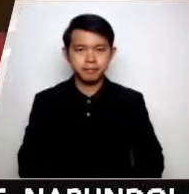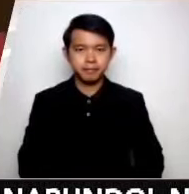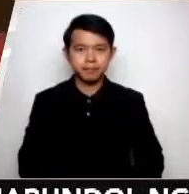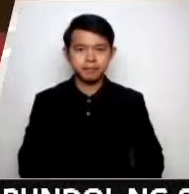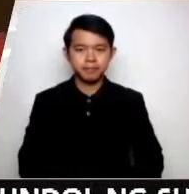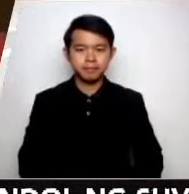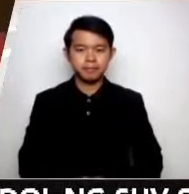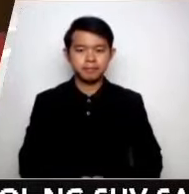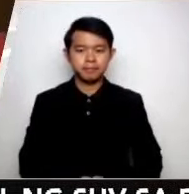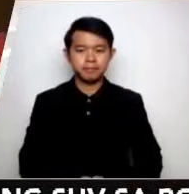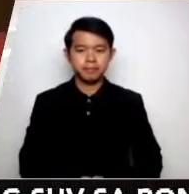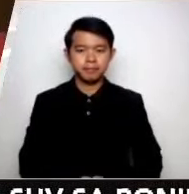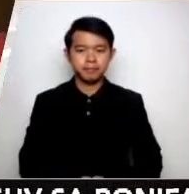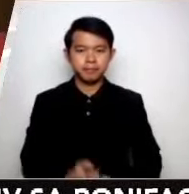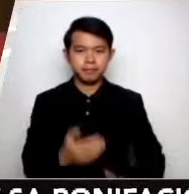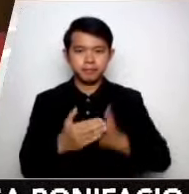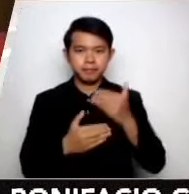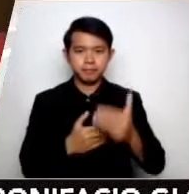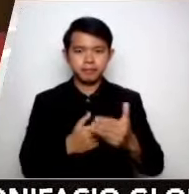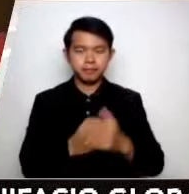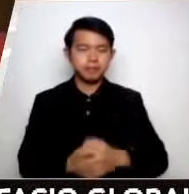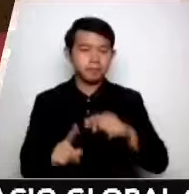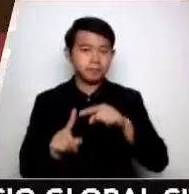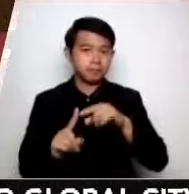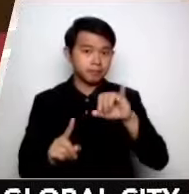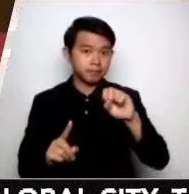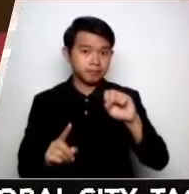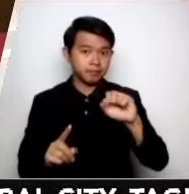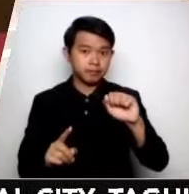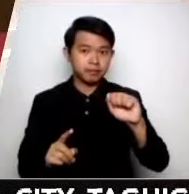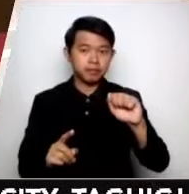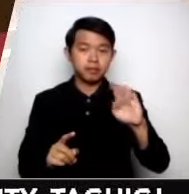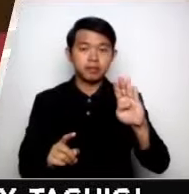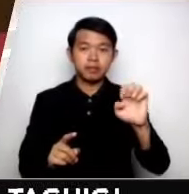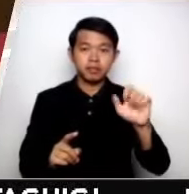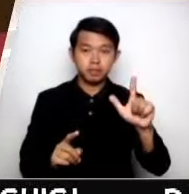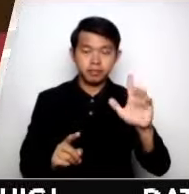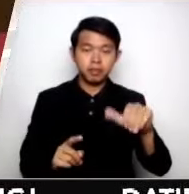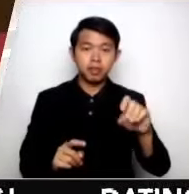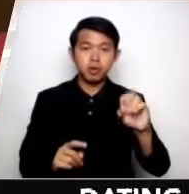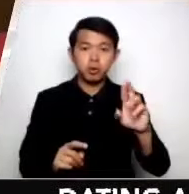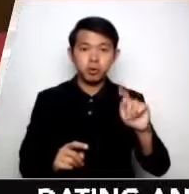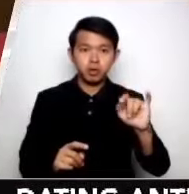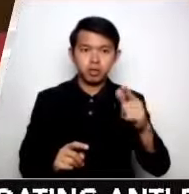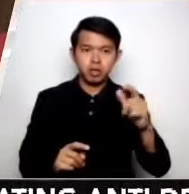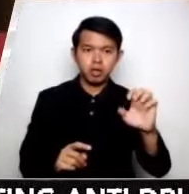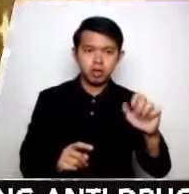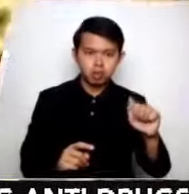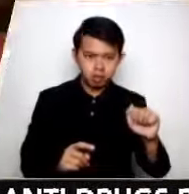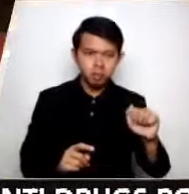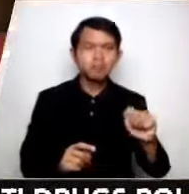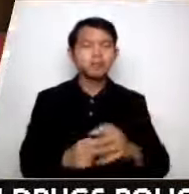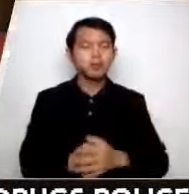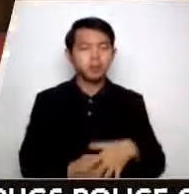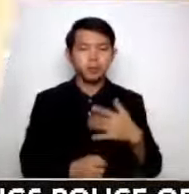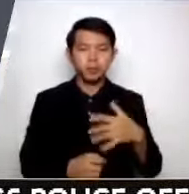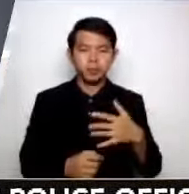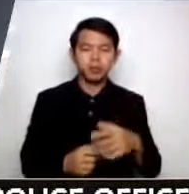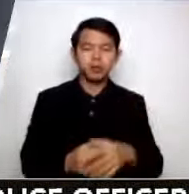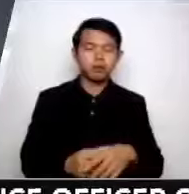Power vocals ni Ysabel Ortega, hinangaan sa Defying Gravity cover ng pelikulang Wicked.